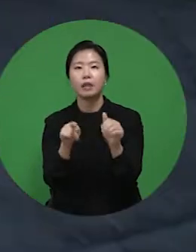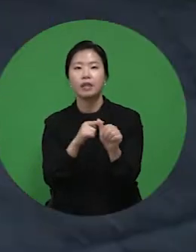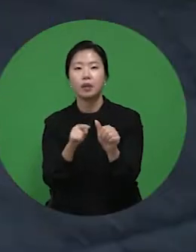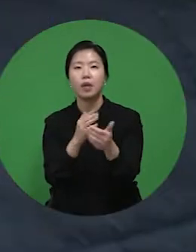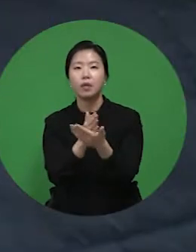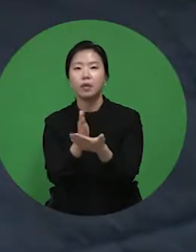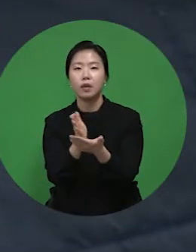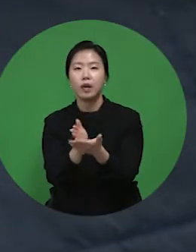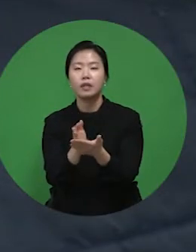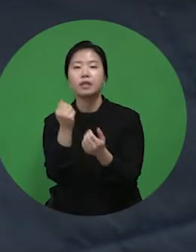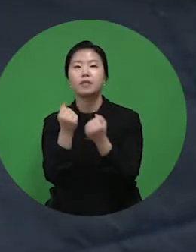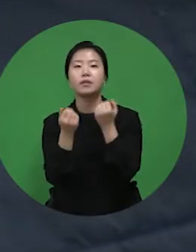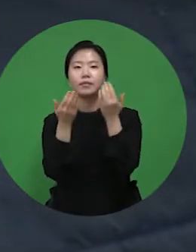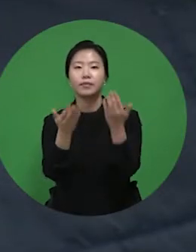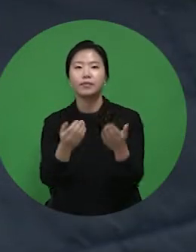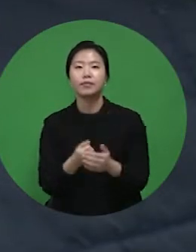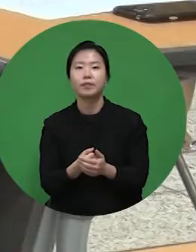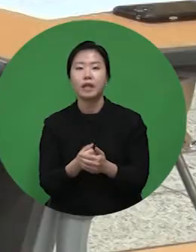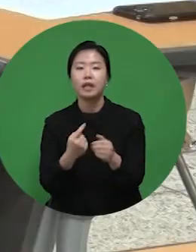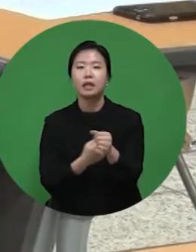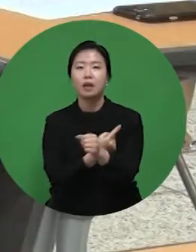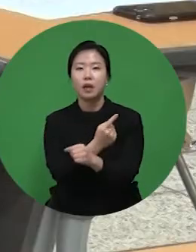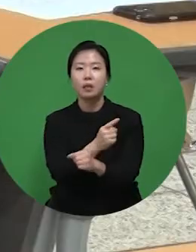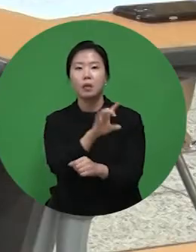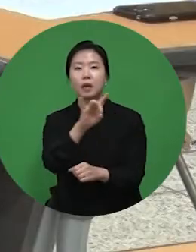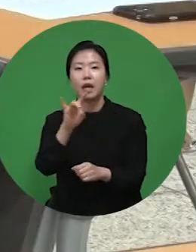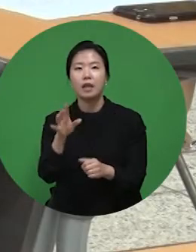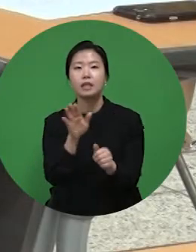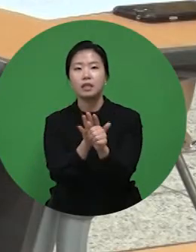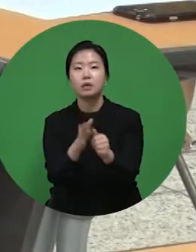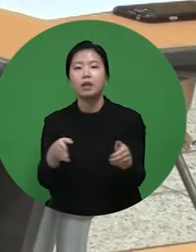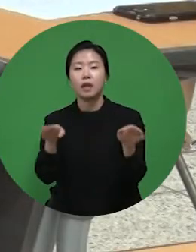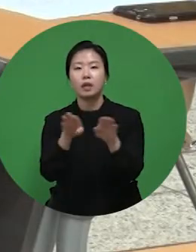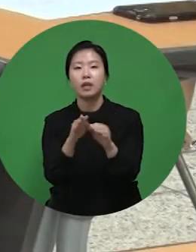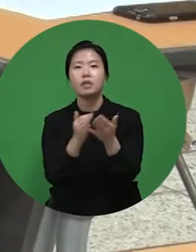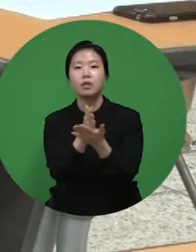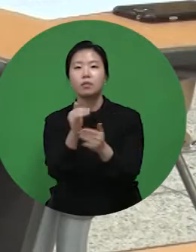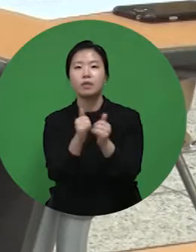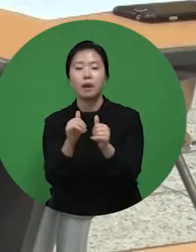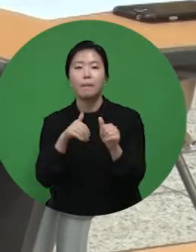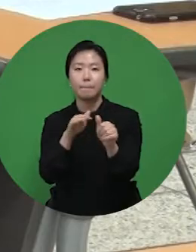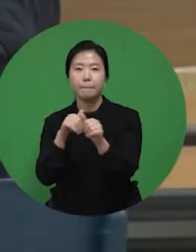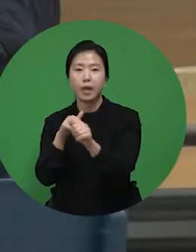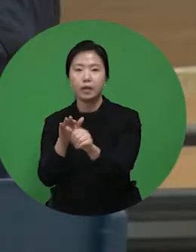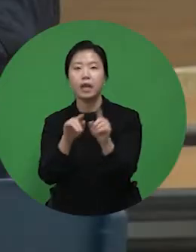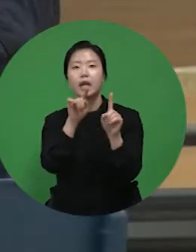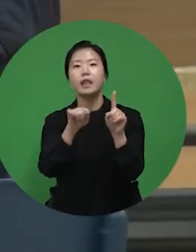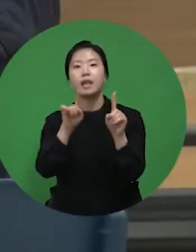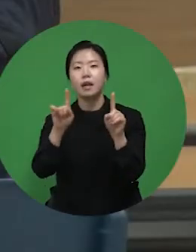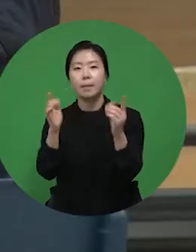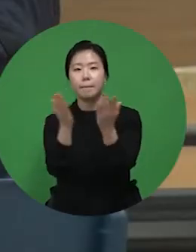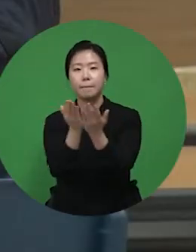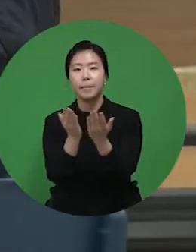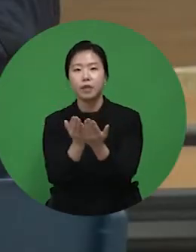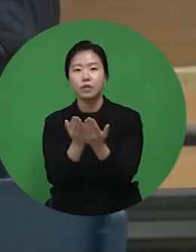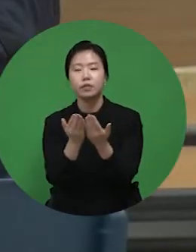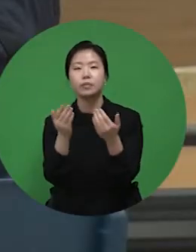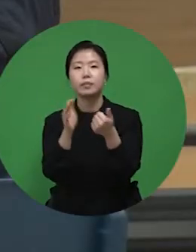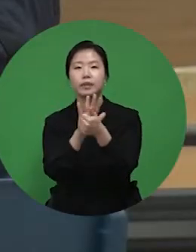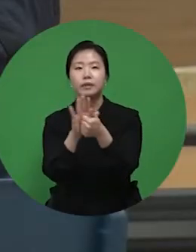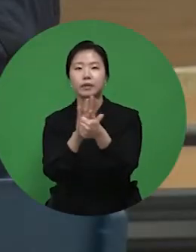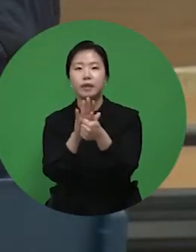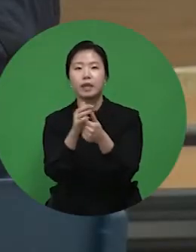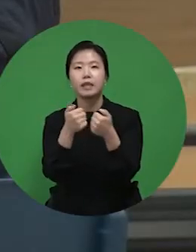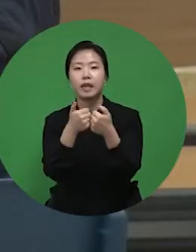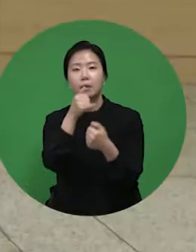등의 지원책을 설명했습니다. 이 밖에도 각 지원기관이 전문가를 파견해 지원 시책에 대한 1:1 맞춤형